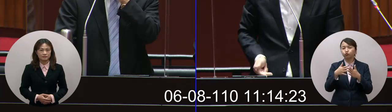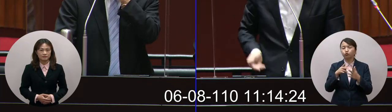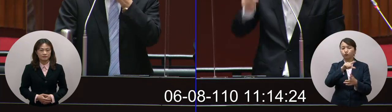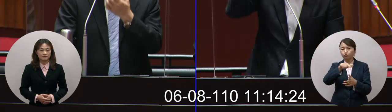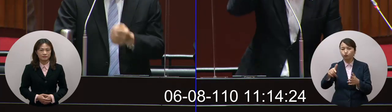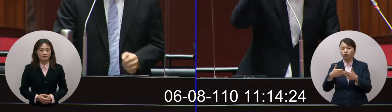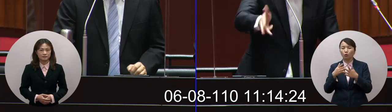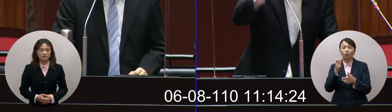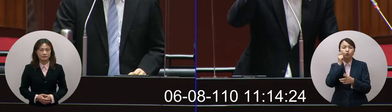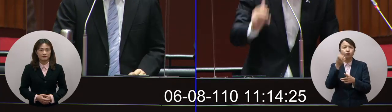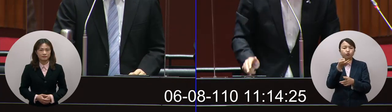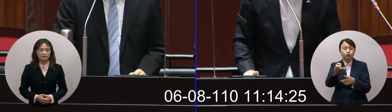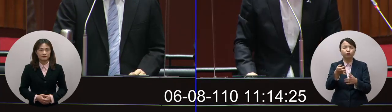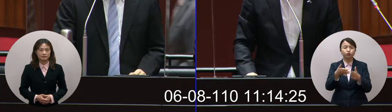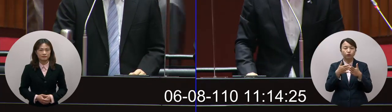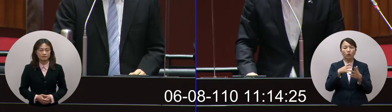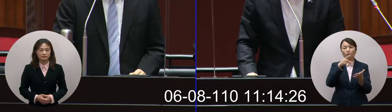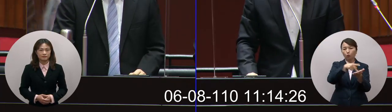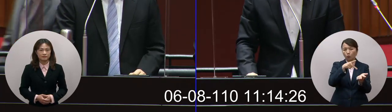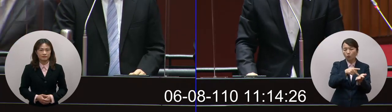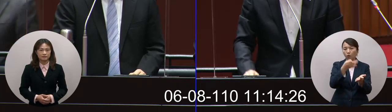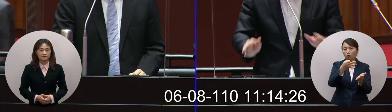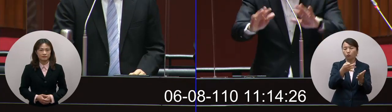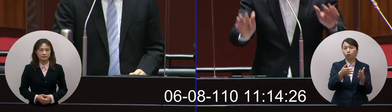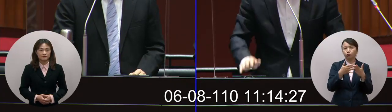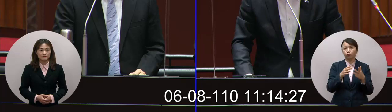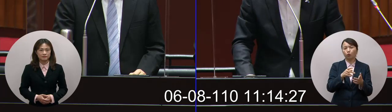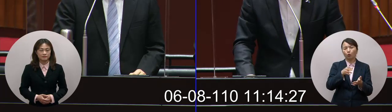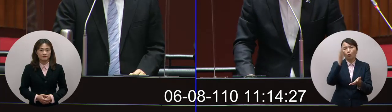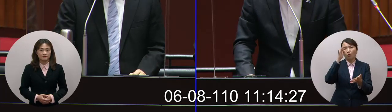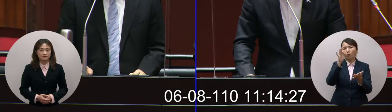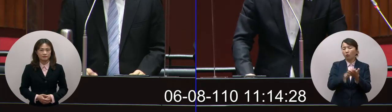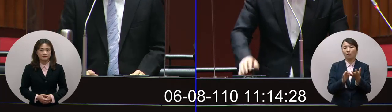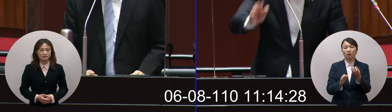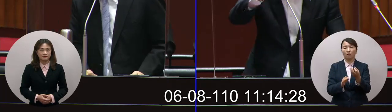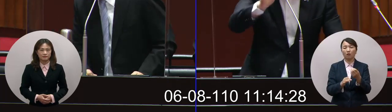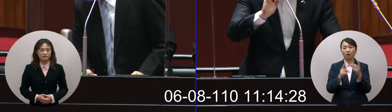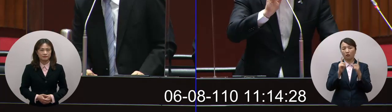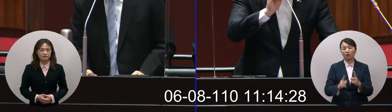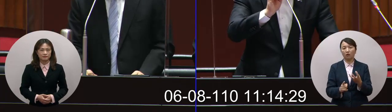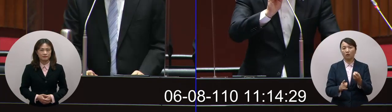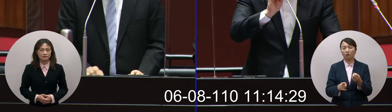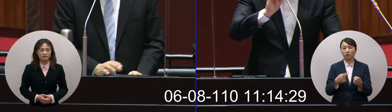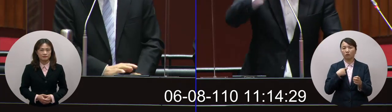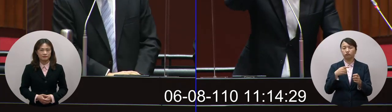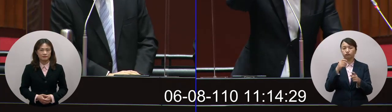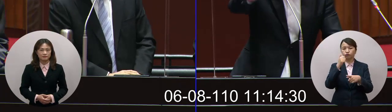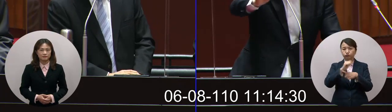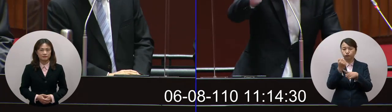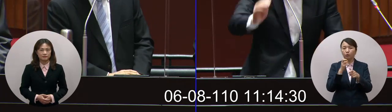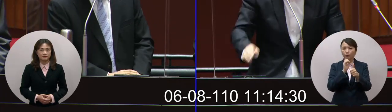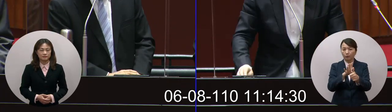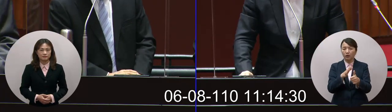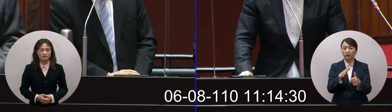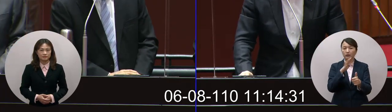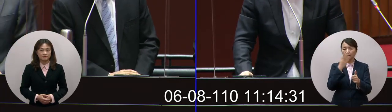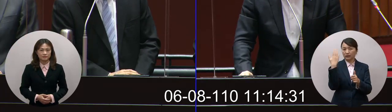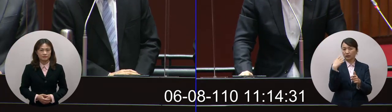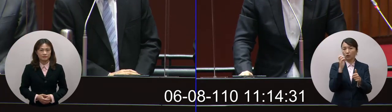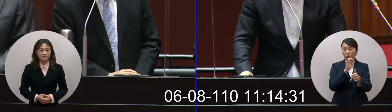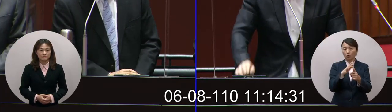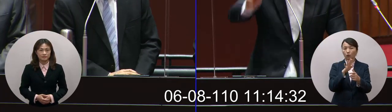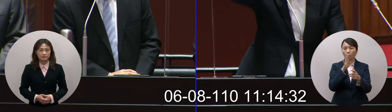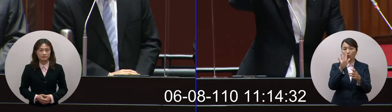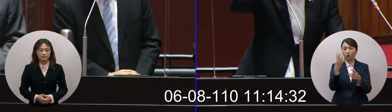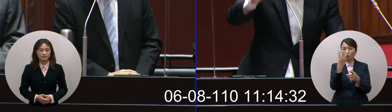员工也要给薪水，还有包括房租也居高不下，都没有下来。院长，我直接建议，以前你提过三中